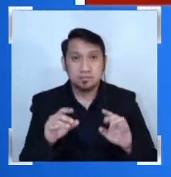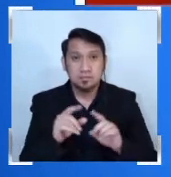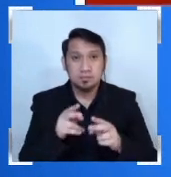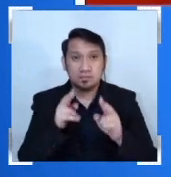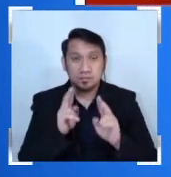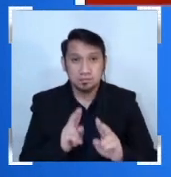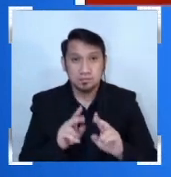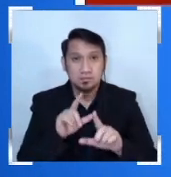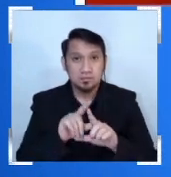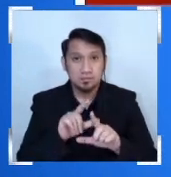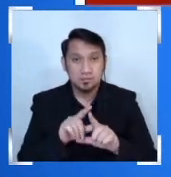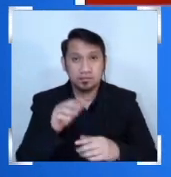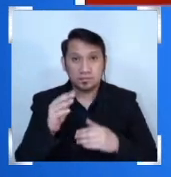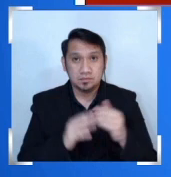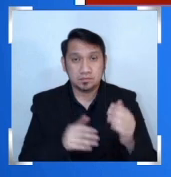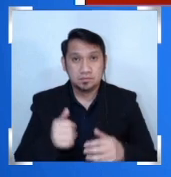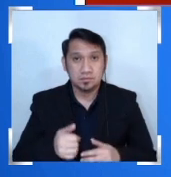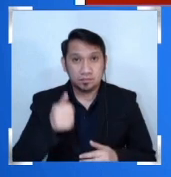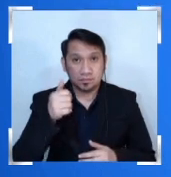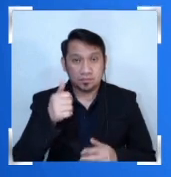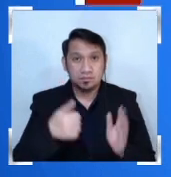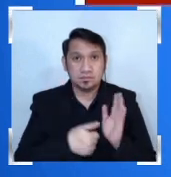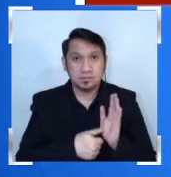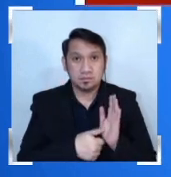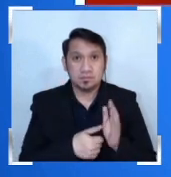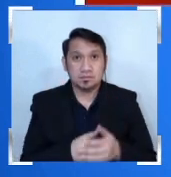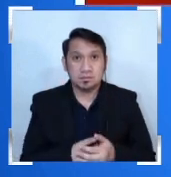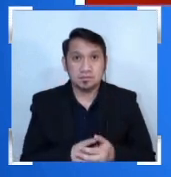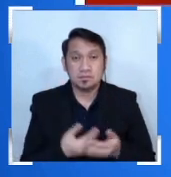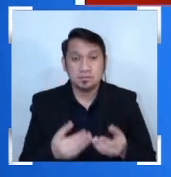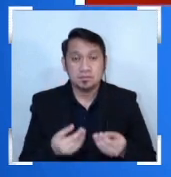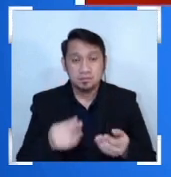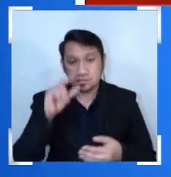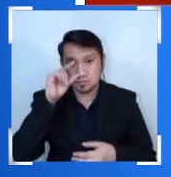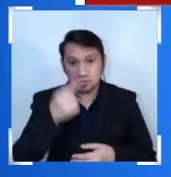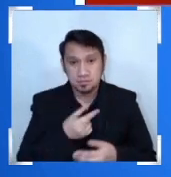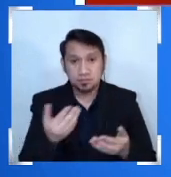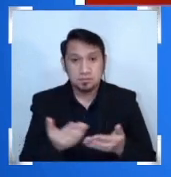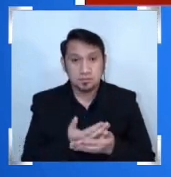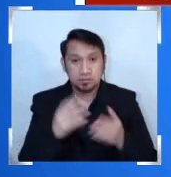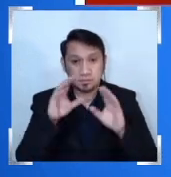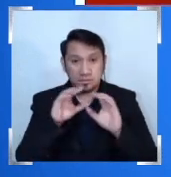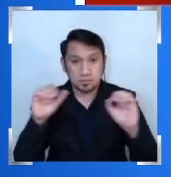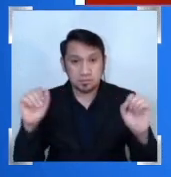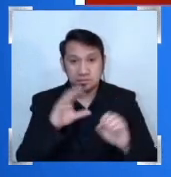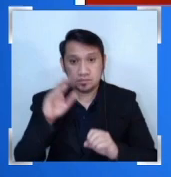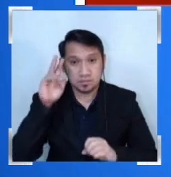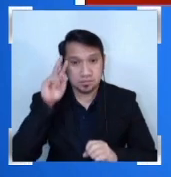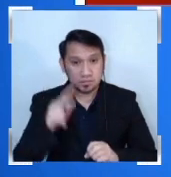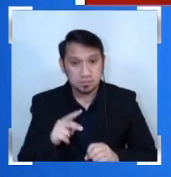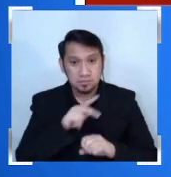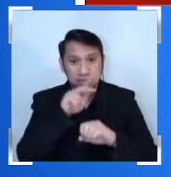kaysa manalo sa eleksyon. Nagbigay din si Soto ng pagbati sa magiging bagong presidente at vice-presidente ng